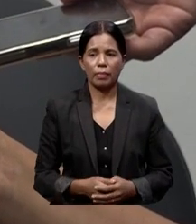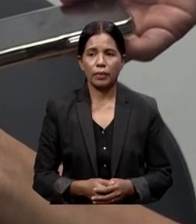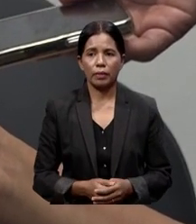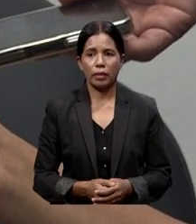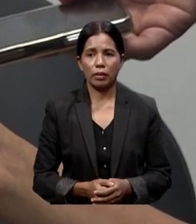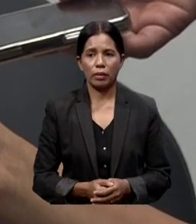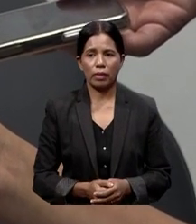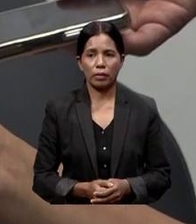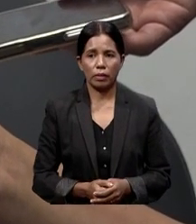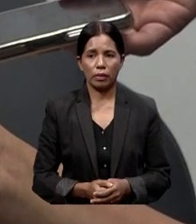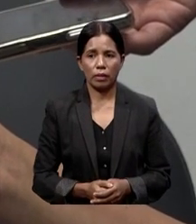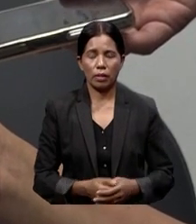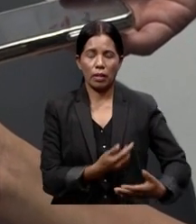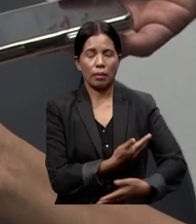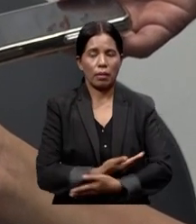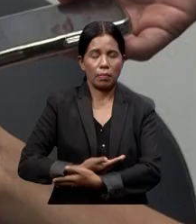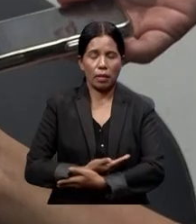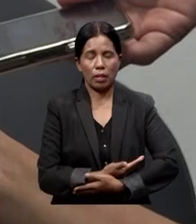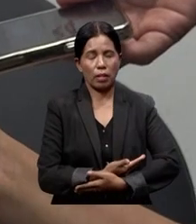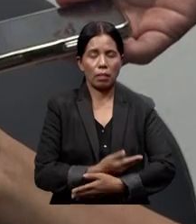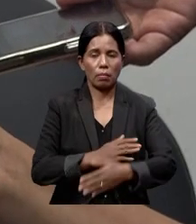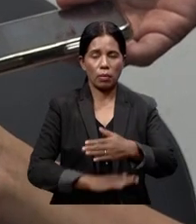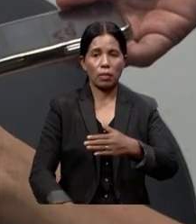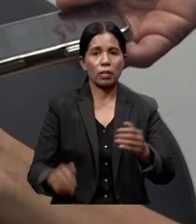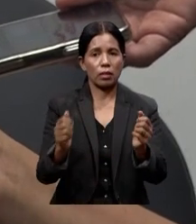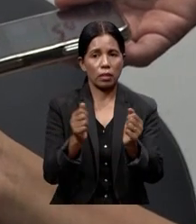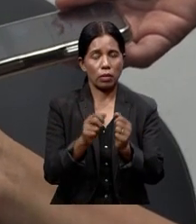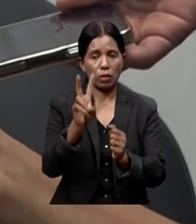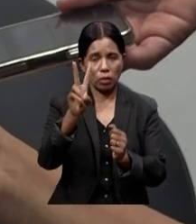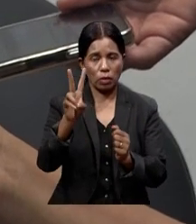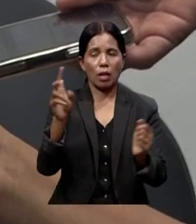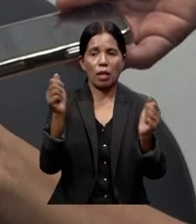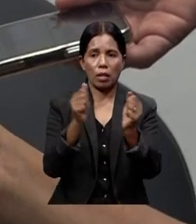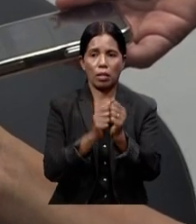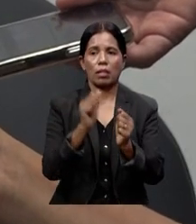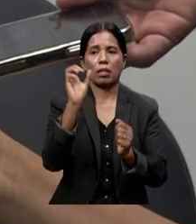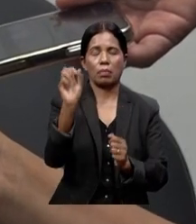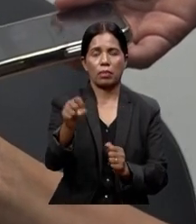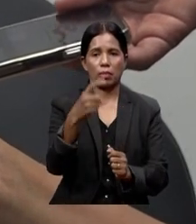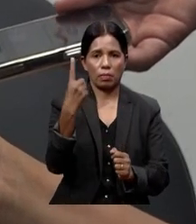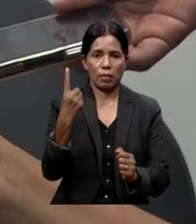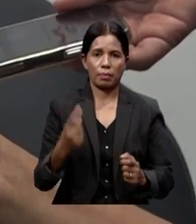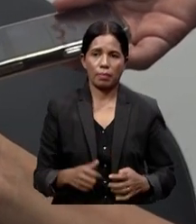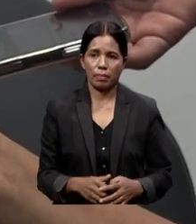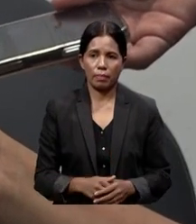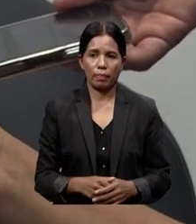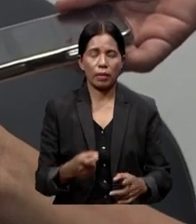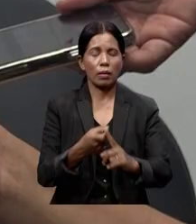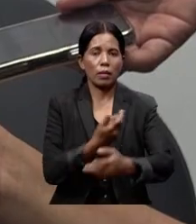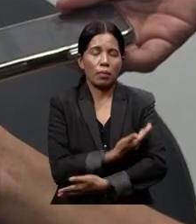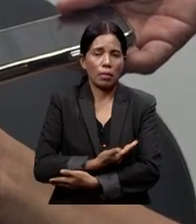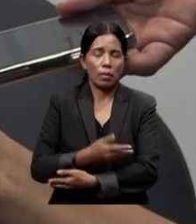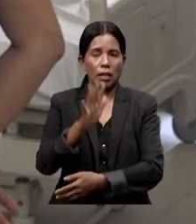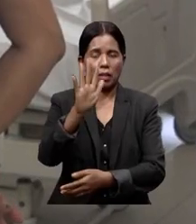total bebe nebe Morris hokaduak hamutuk sanulu resing ida. Usi bebe atus